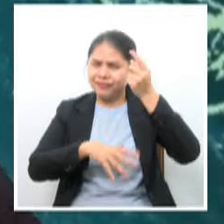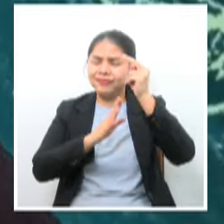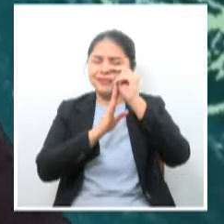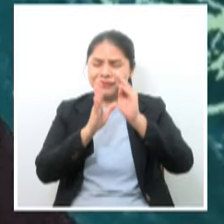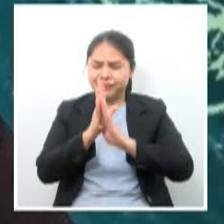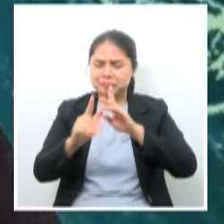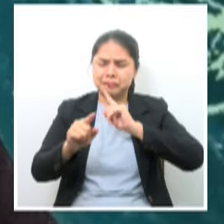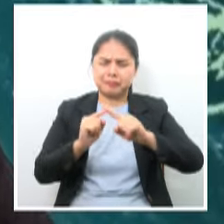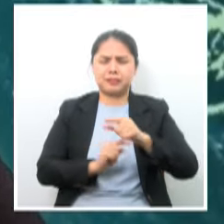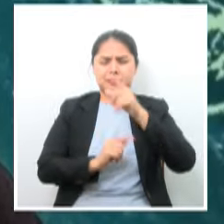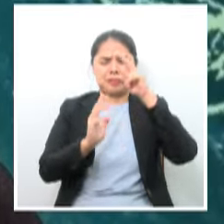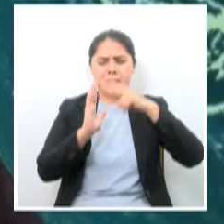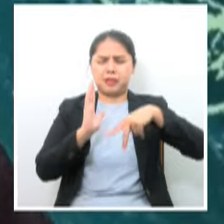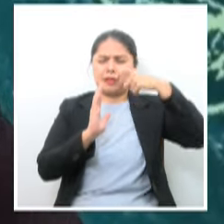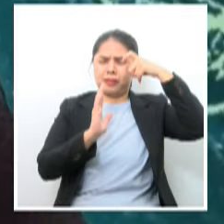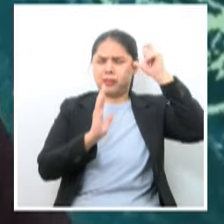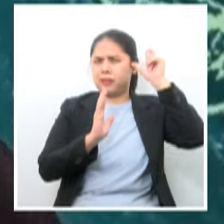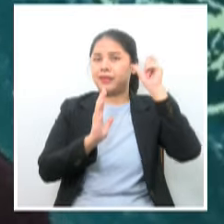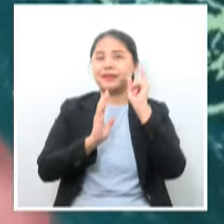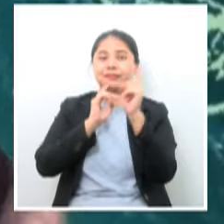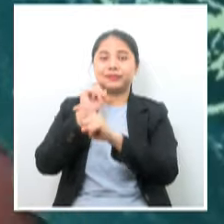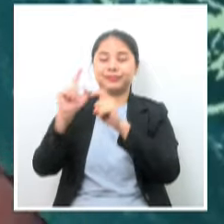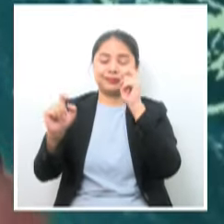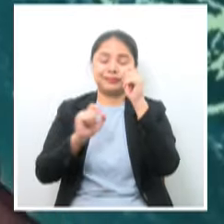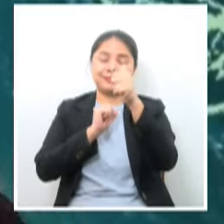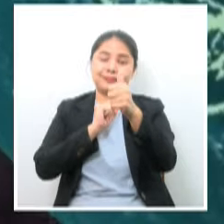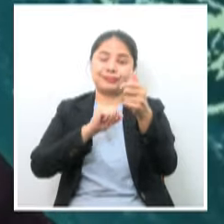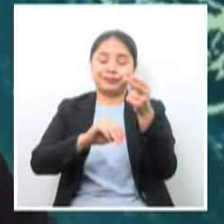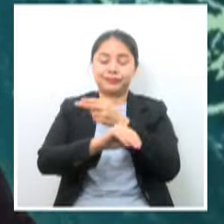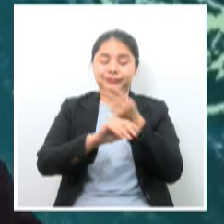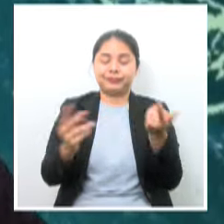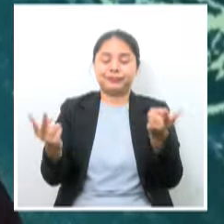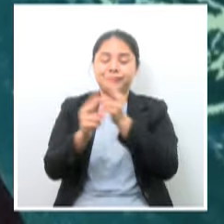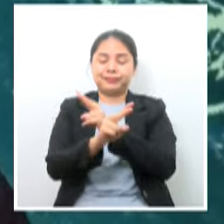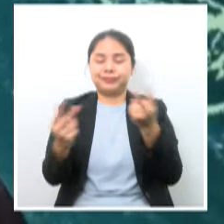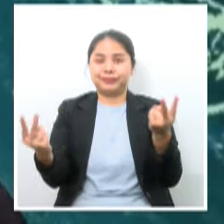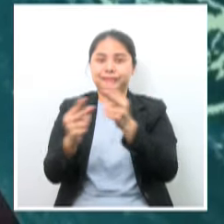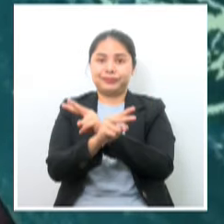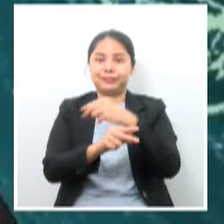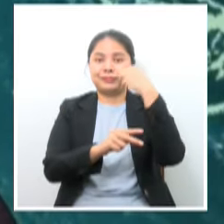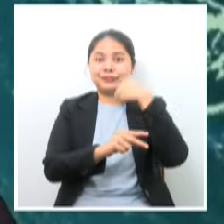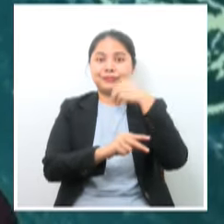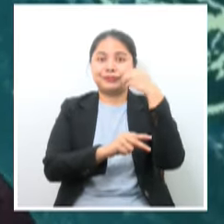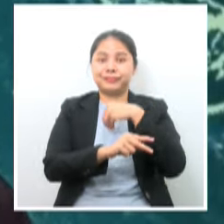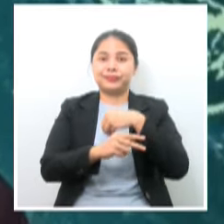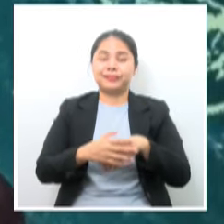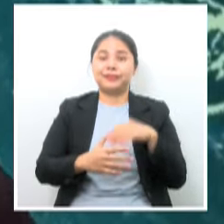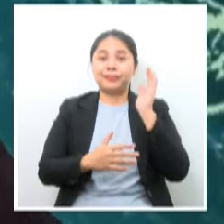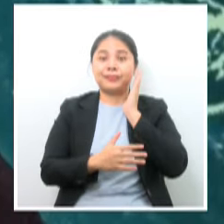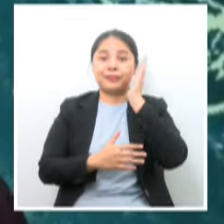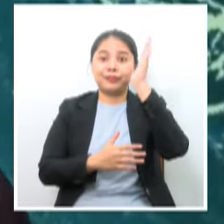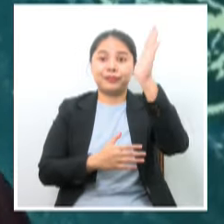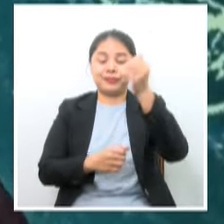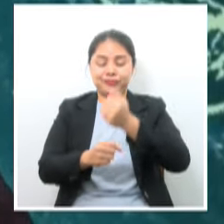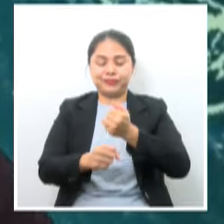างๆนะครับได้เข้าใจอย่างง่ายดายนะครับปกติผมก็จะทำคลิปตัดไปตัดมาระหว่างผมกับท่านเลขาธิการนะครับแต่ว่าในอนาคตเราอาจจะท